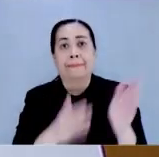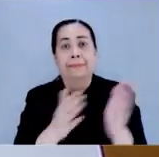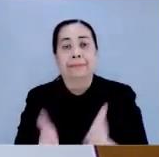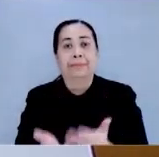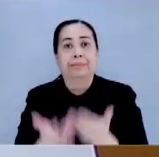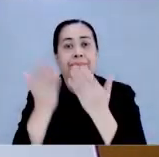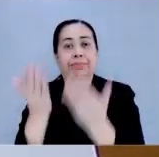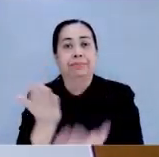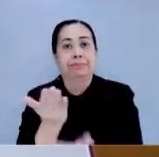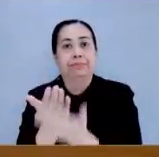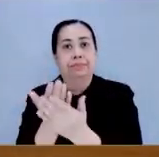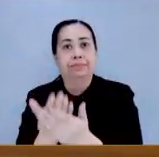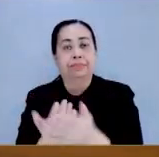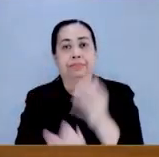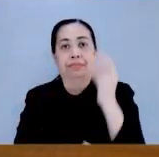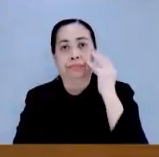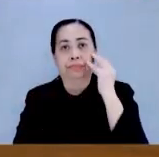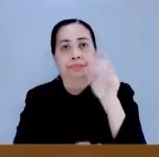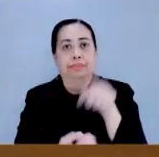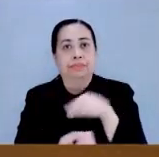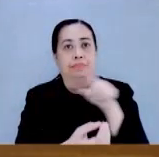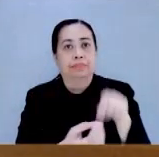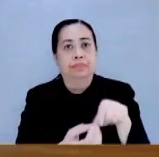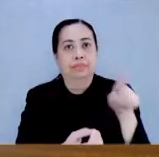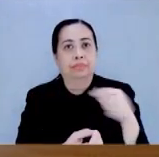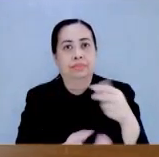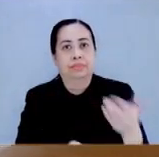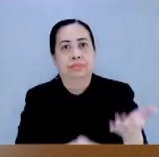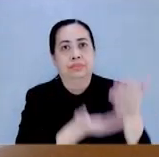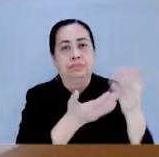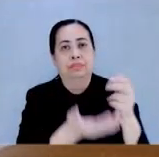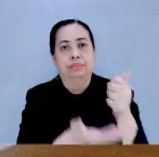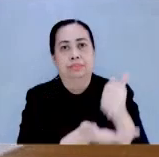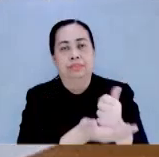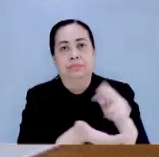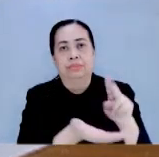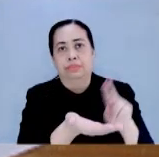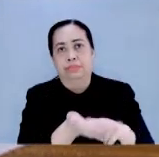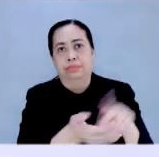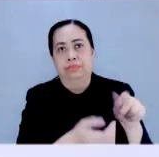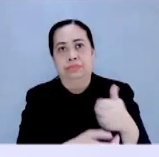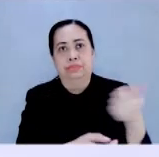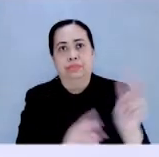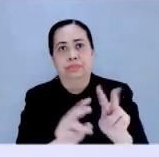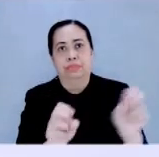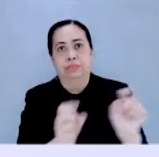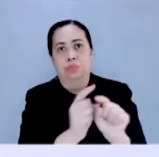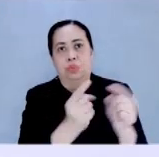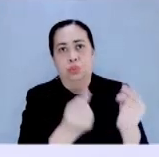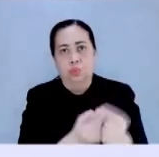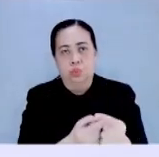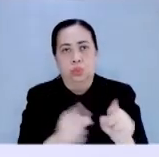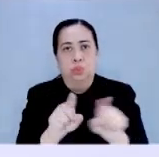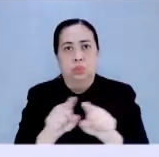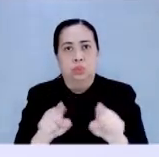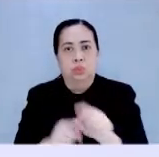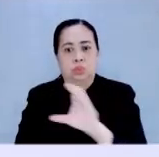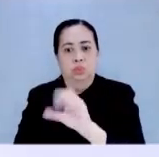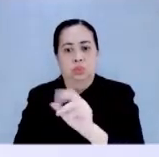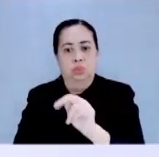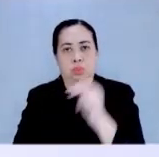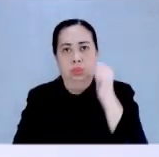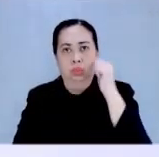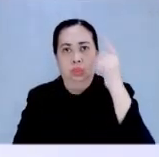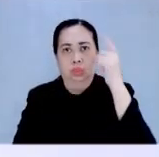ng petisyon ni Namatula para kansilahin ang isinumiteng authorized signatories ng kabilang grupo, gayon din ang kona ni Quiboloy